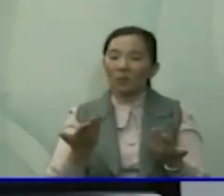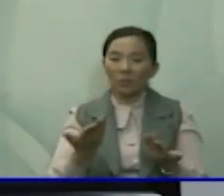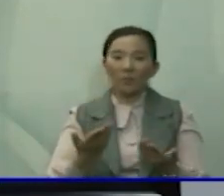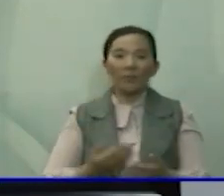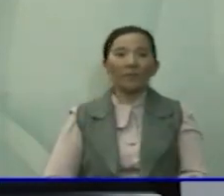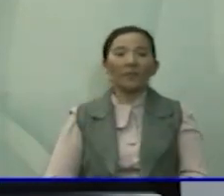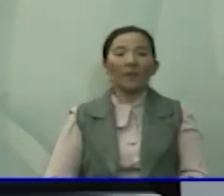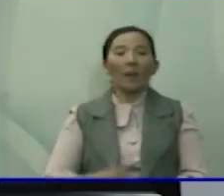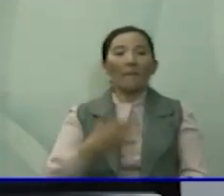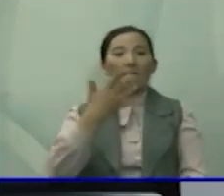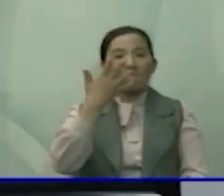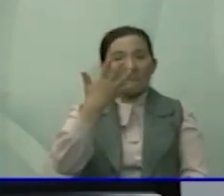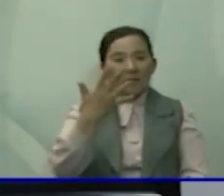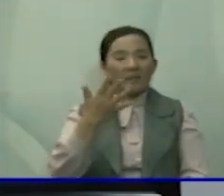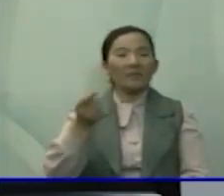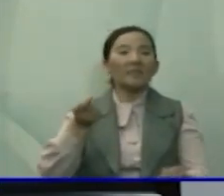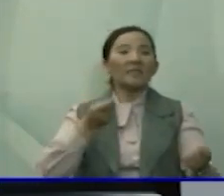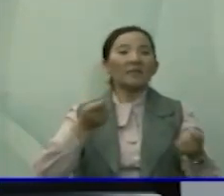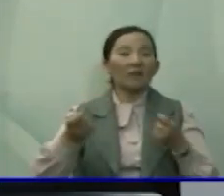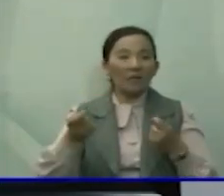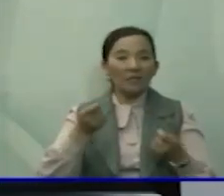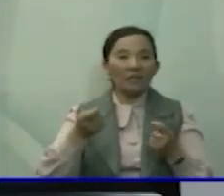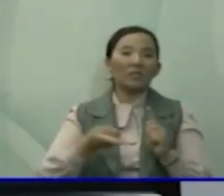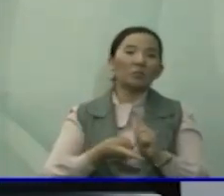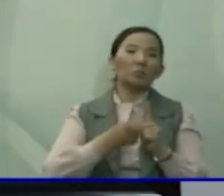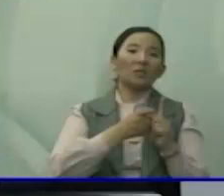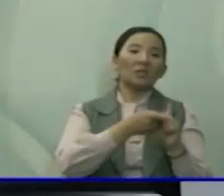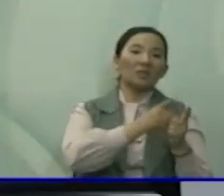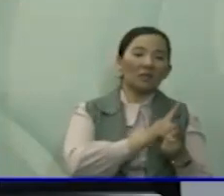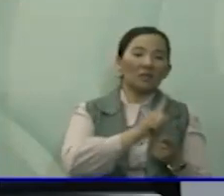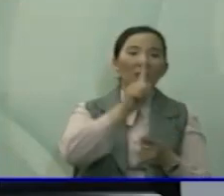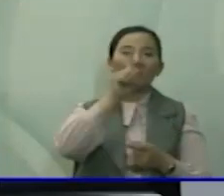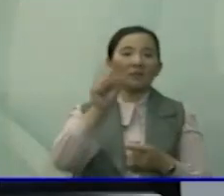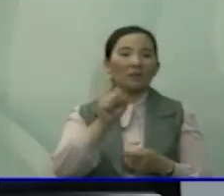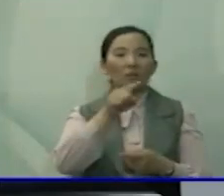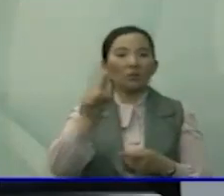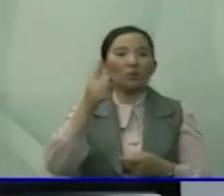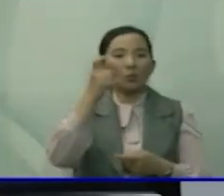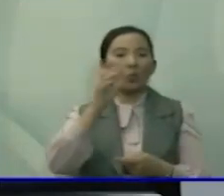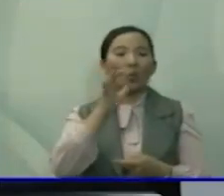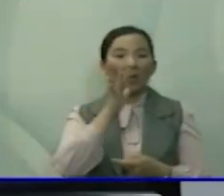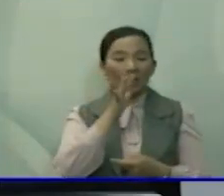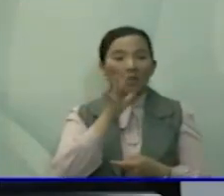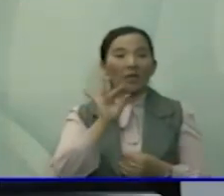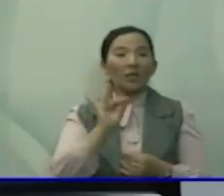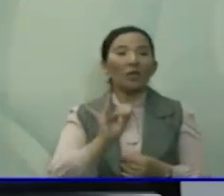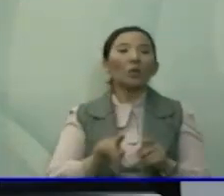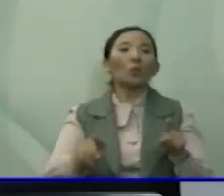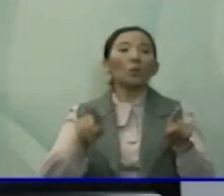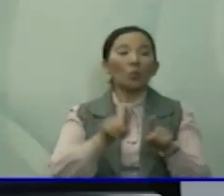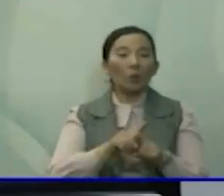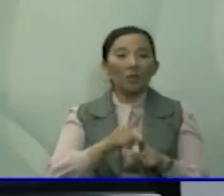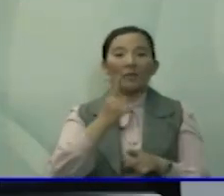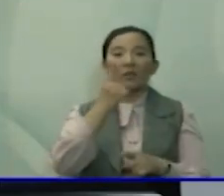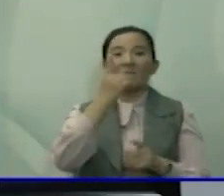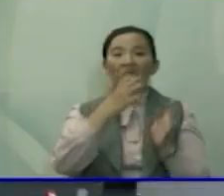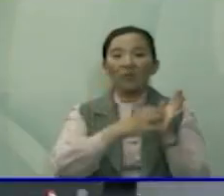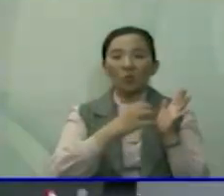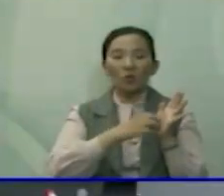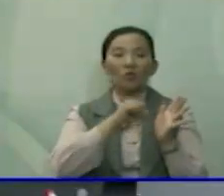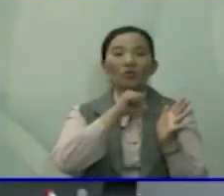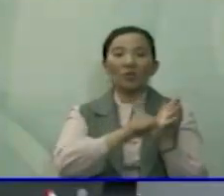5 династий сменилось за сто лет и только в девятьсот шестидесятом году